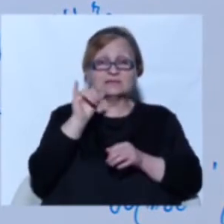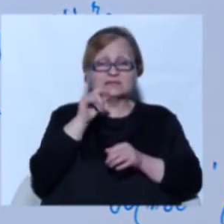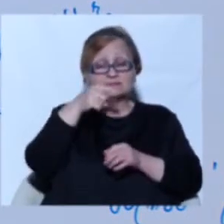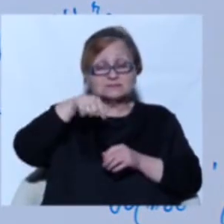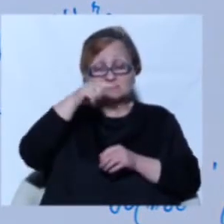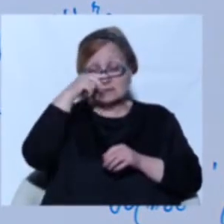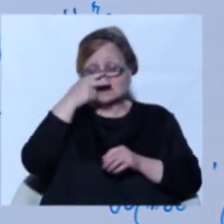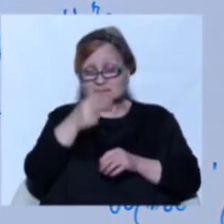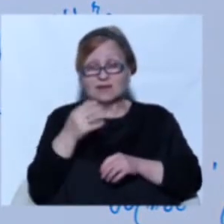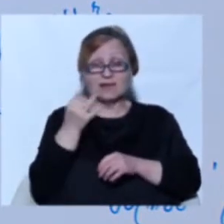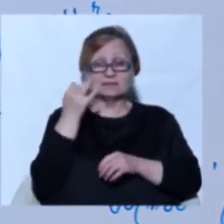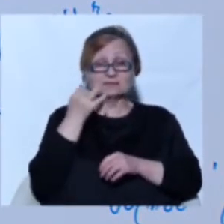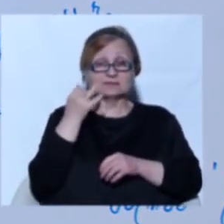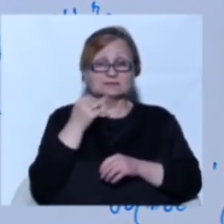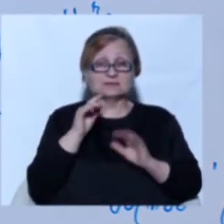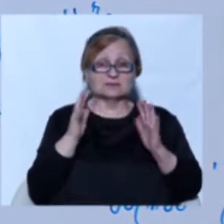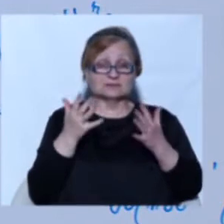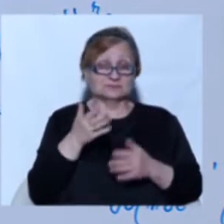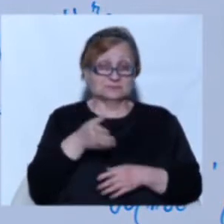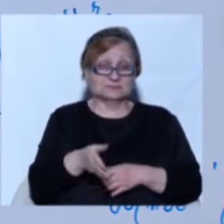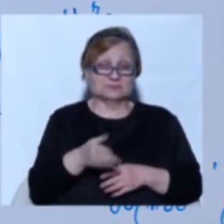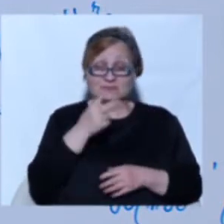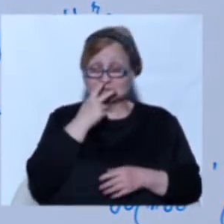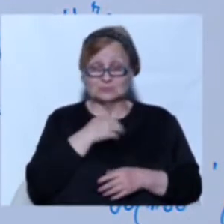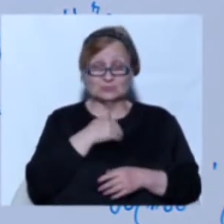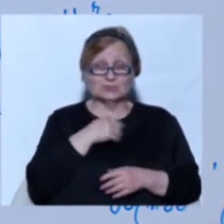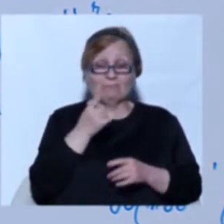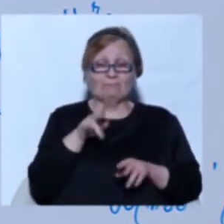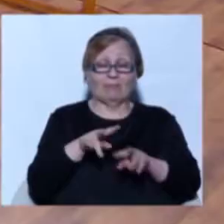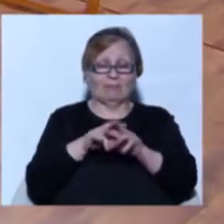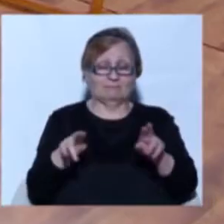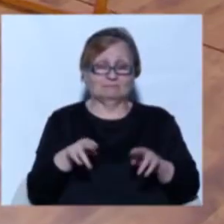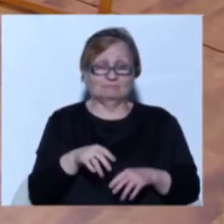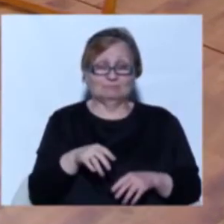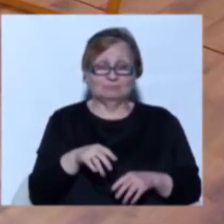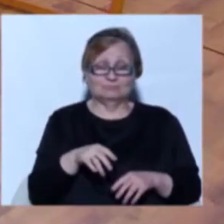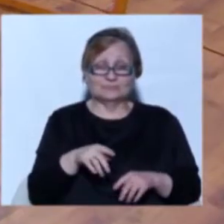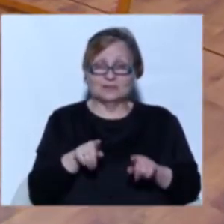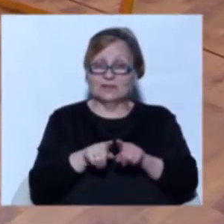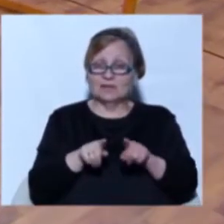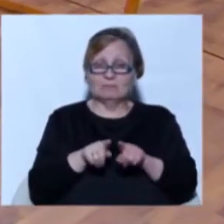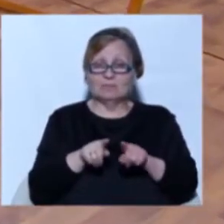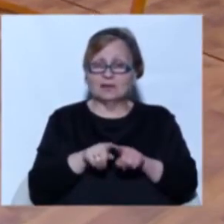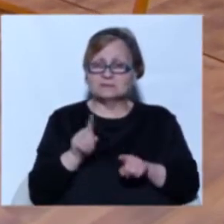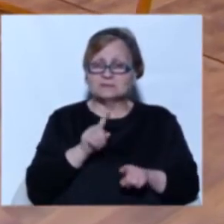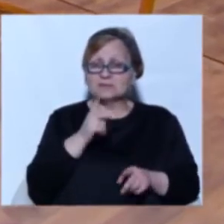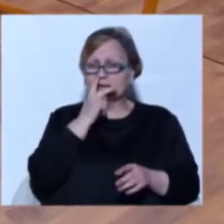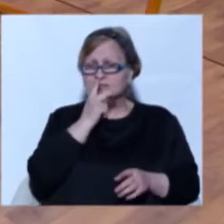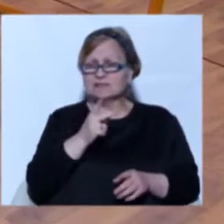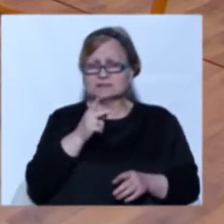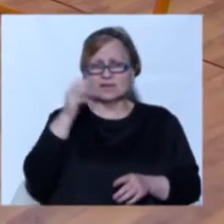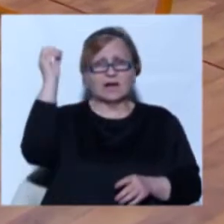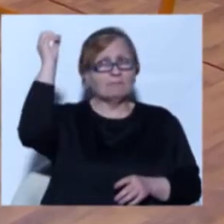რაღაც ხდება და აინტერესებს. და მაინც რა დაინახა მზემ